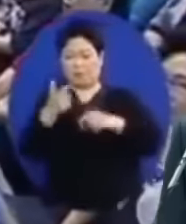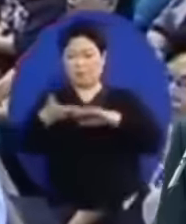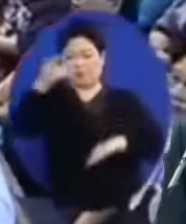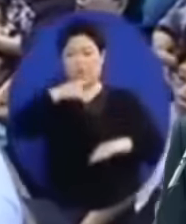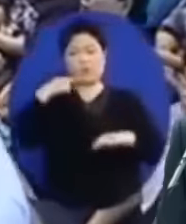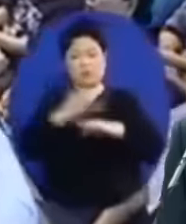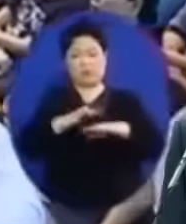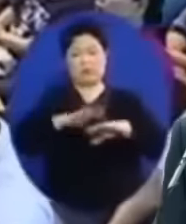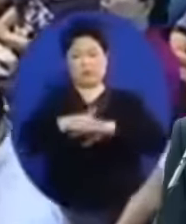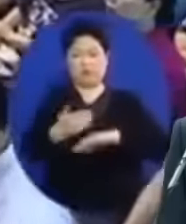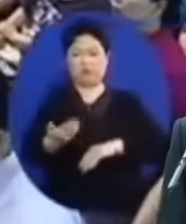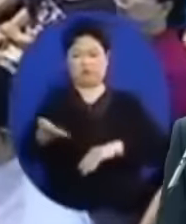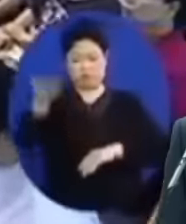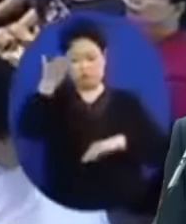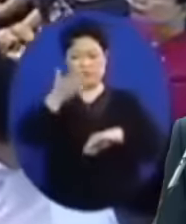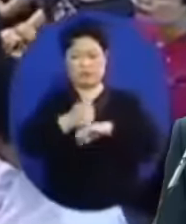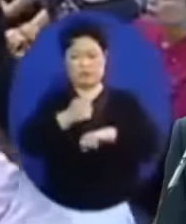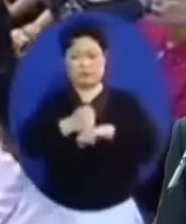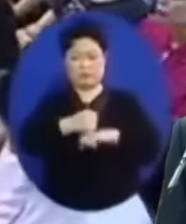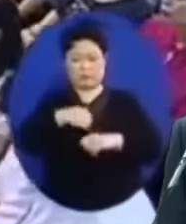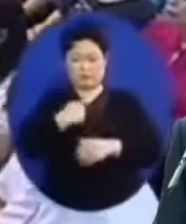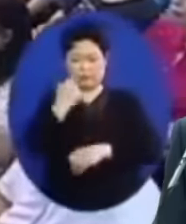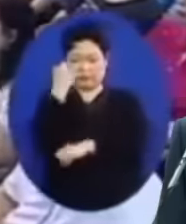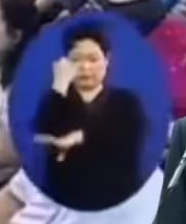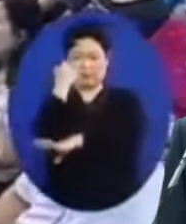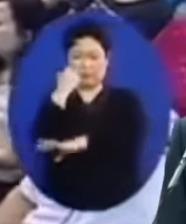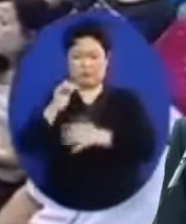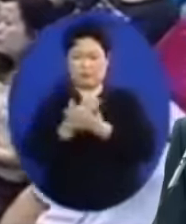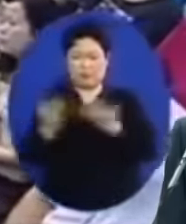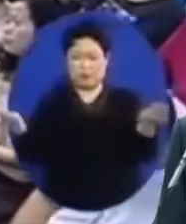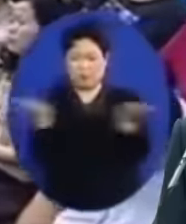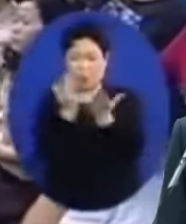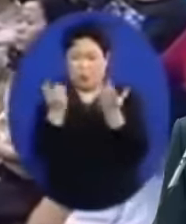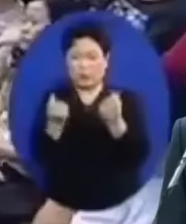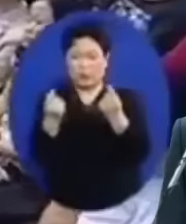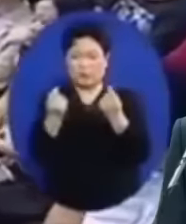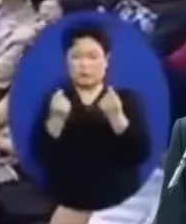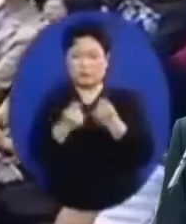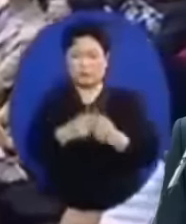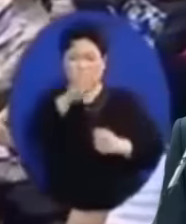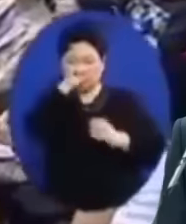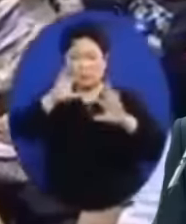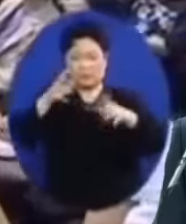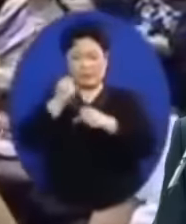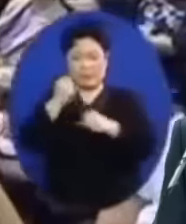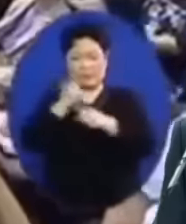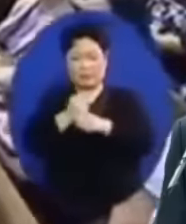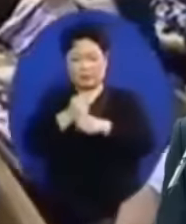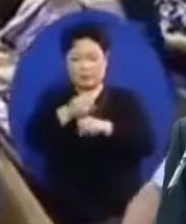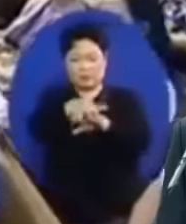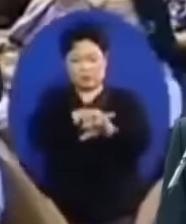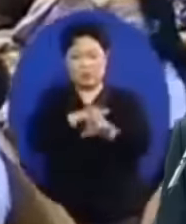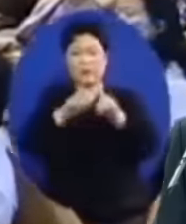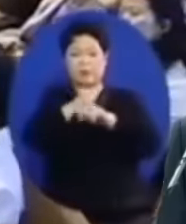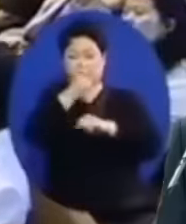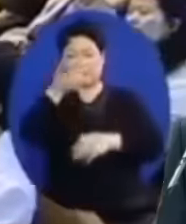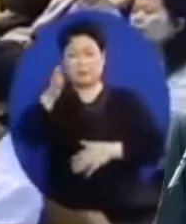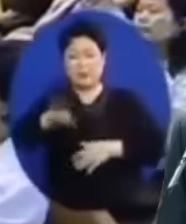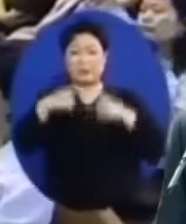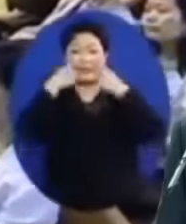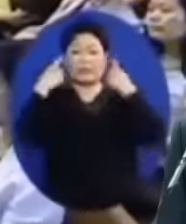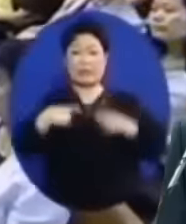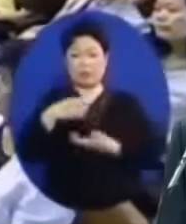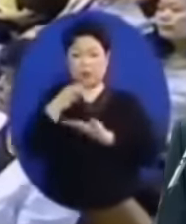이런 공산주의는 기본적으로 자본의 소유와 분배를 똑같이 한다는 유토피아적 체제를 앞세웁니다. 그러나